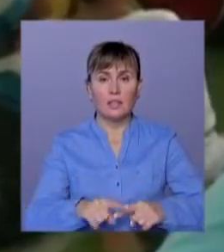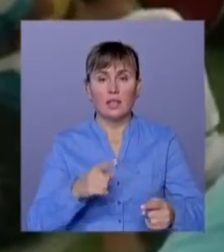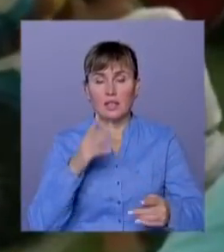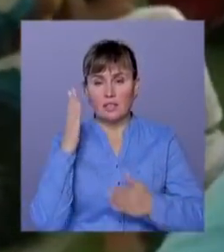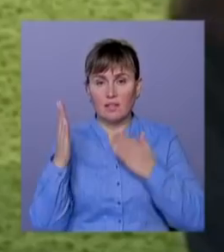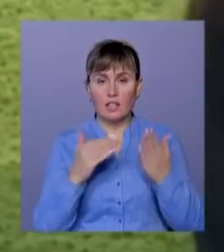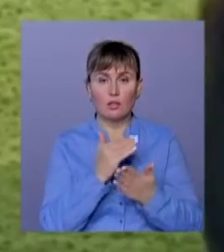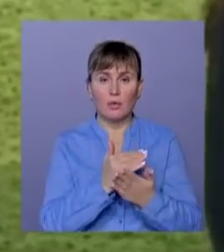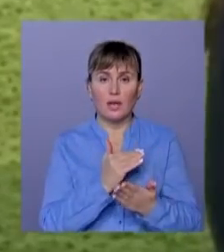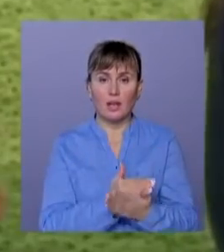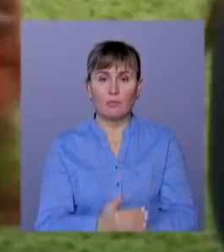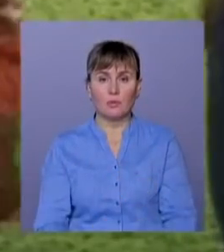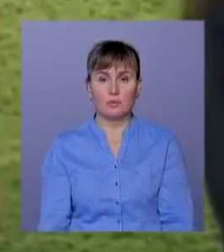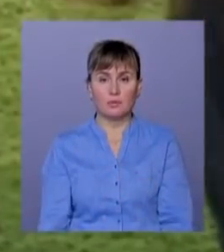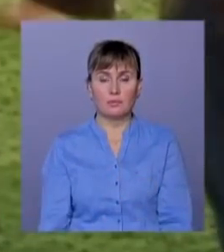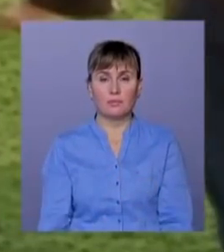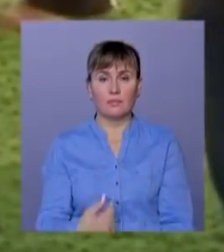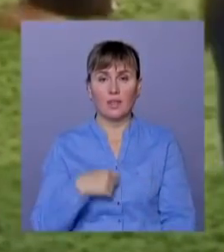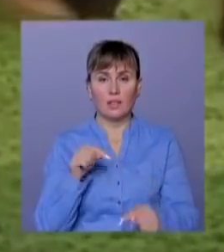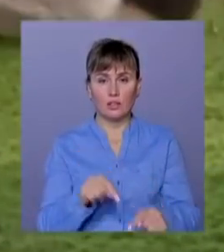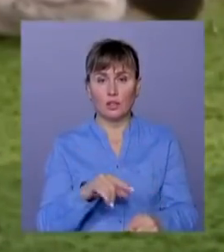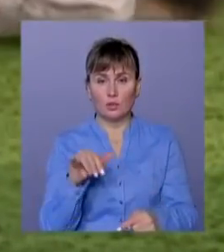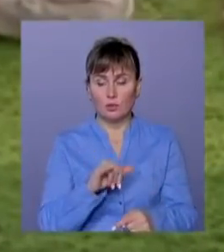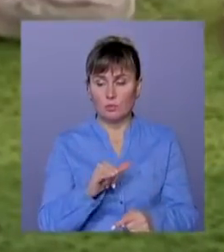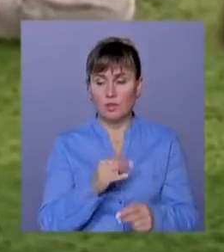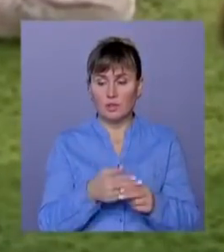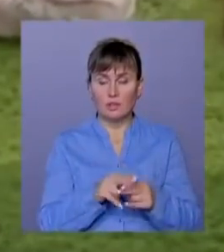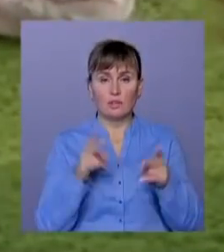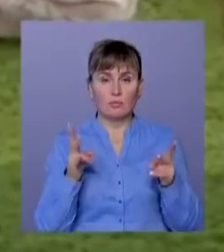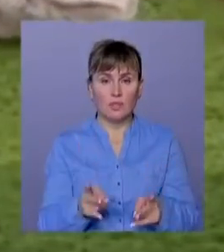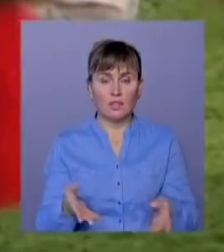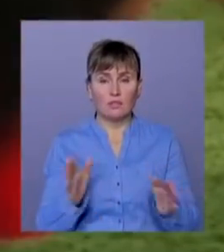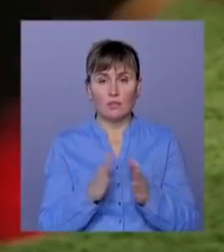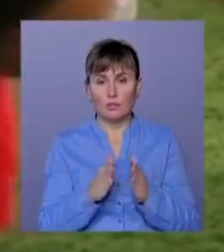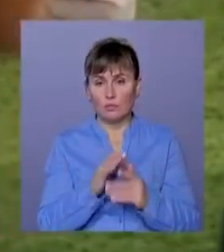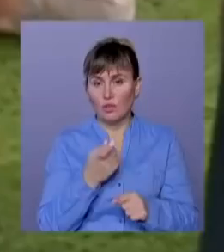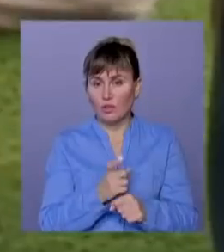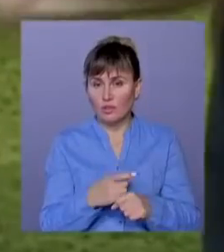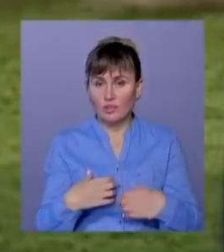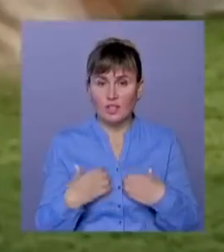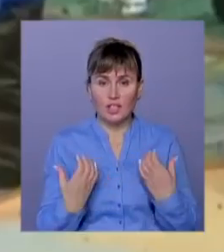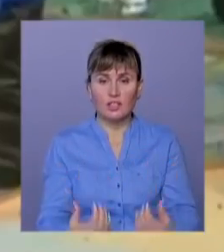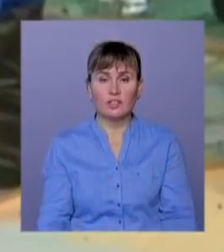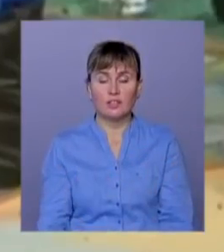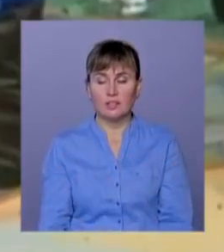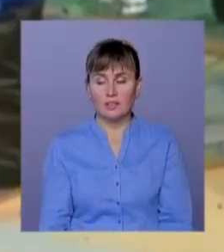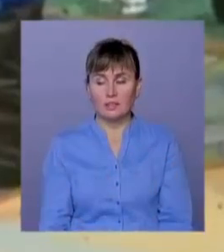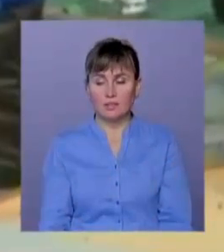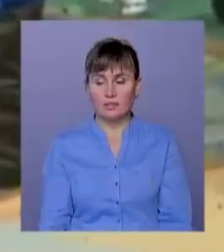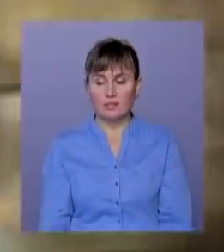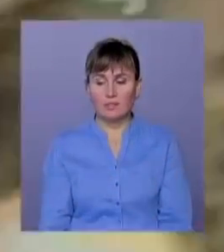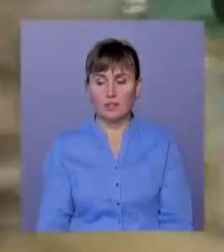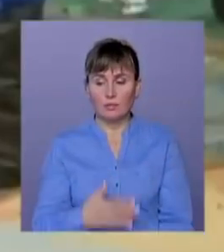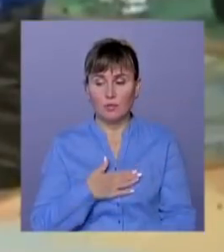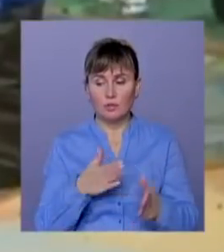развлекательную программу. Я здесь с субботы. Из-за этого бедствия оставаться дома очень страшно. Мой дом